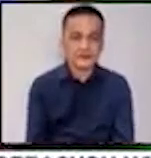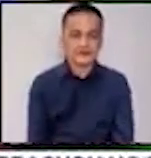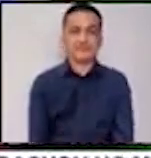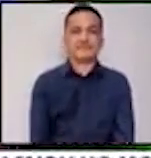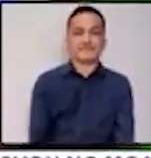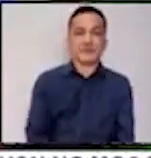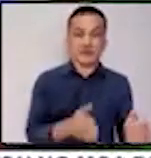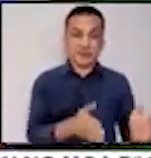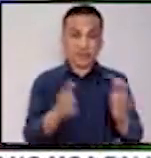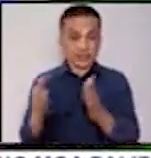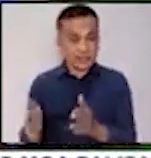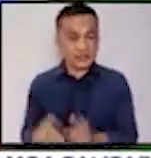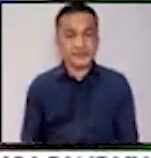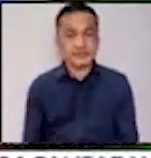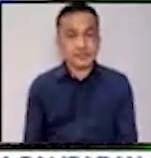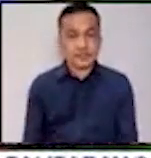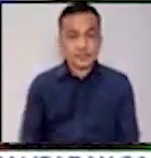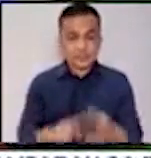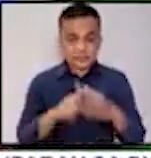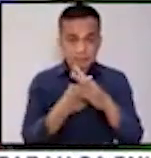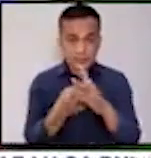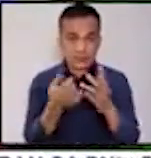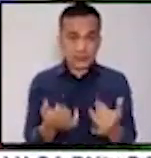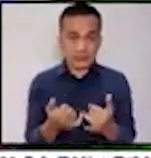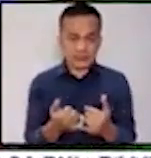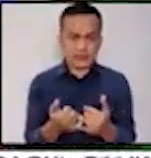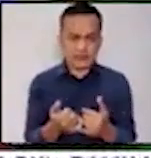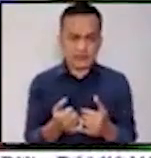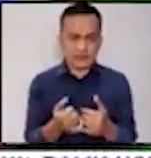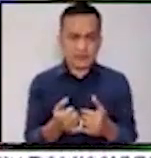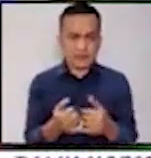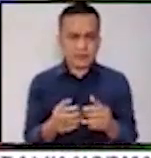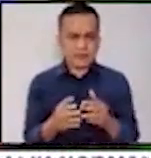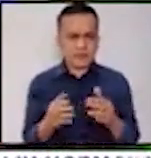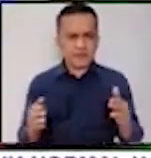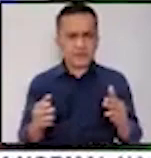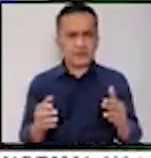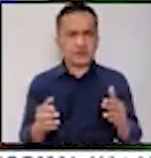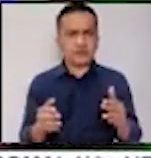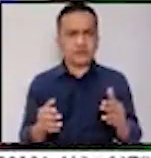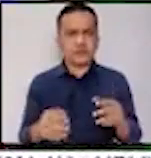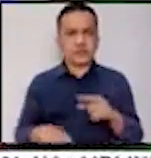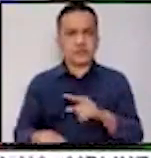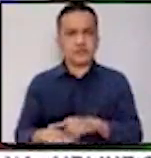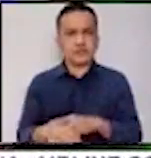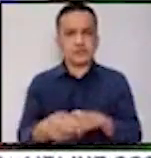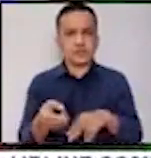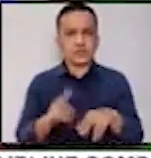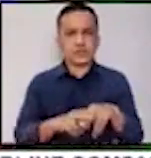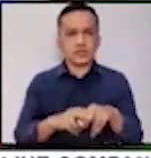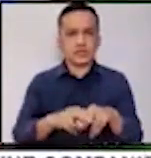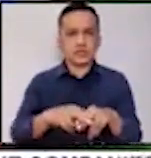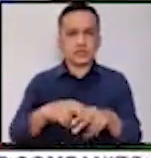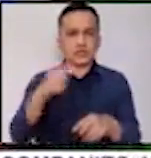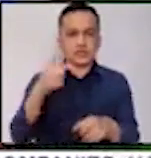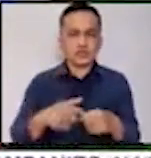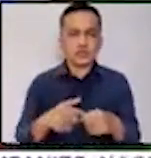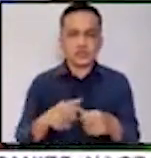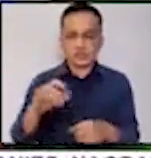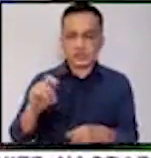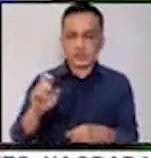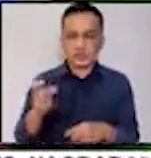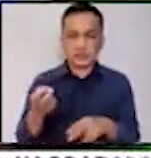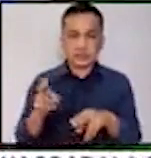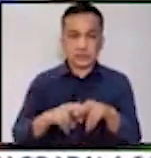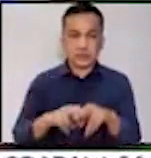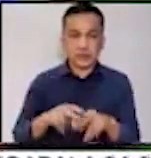Ito po, epektibo na po ngayong araw ang big time oil price increase. Unang nagtaas po ng presyo ang Caltex Philippines pasado alas 12:01